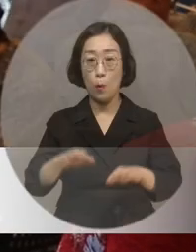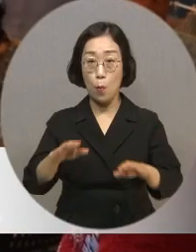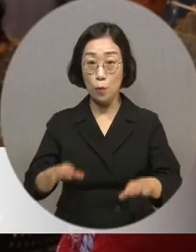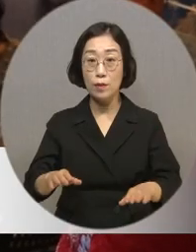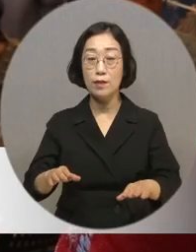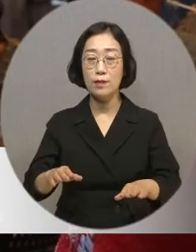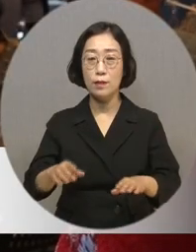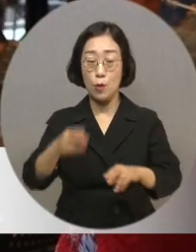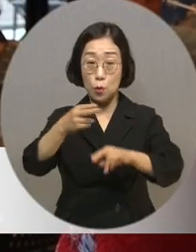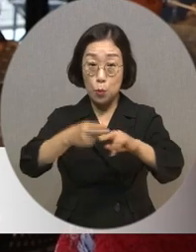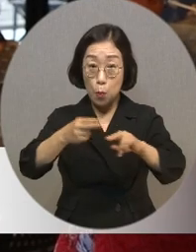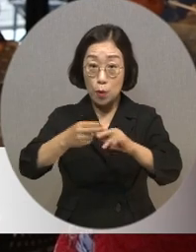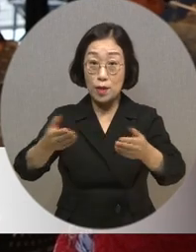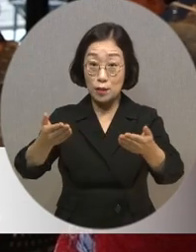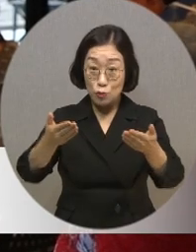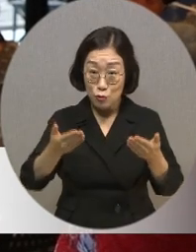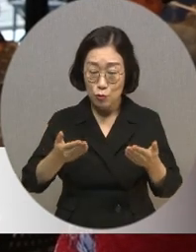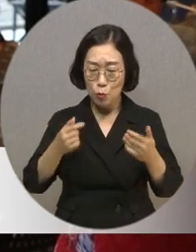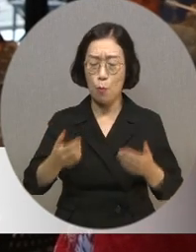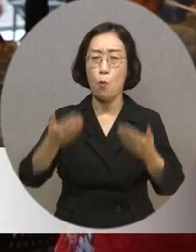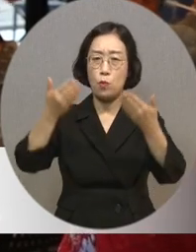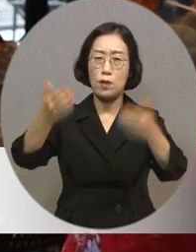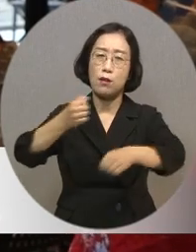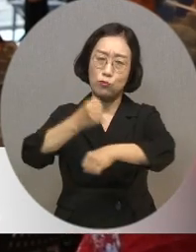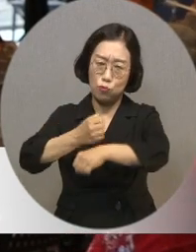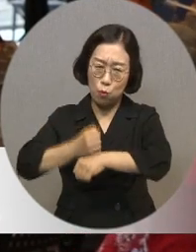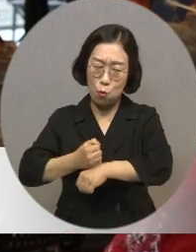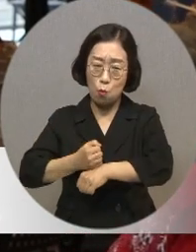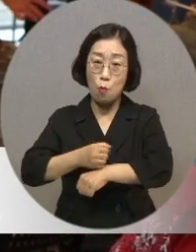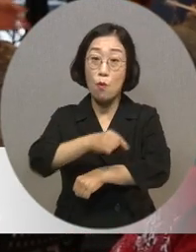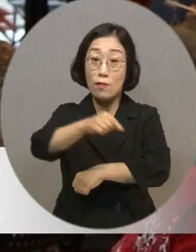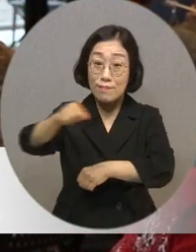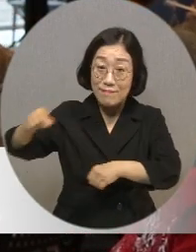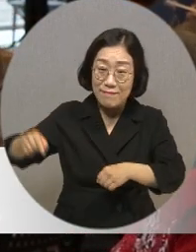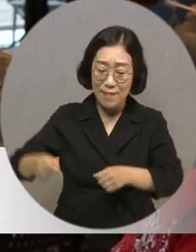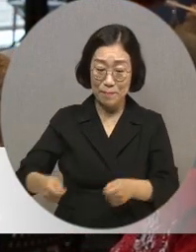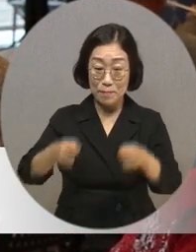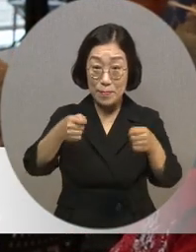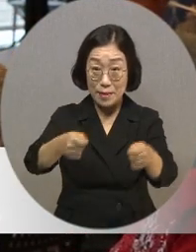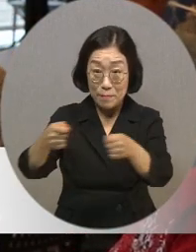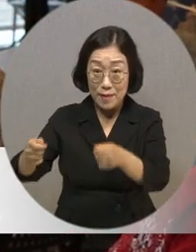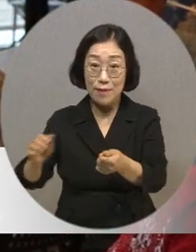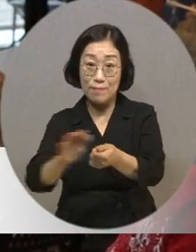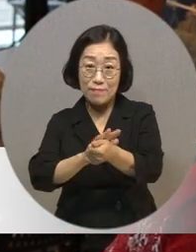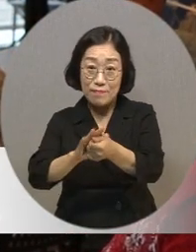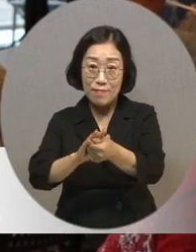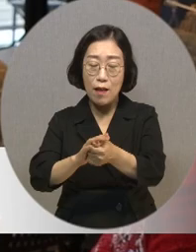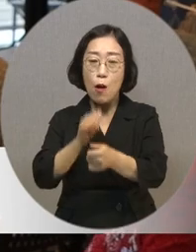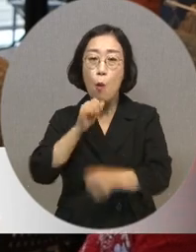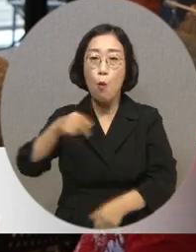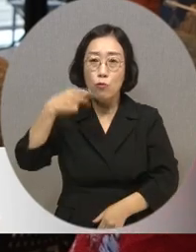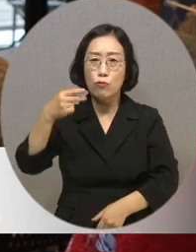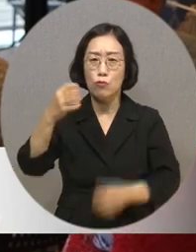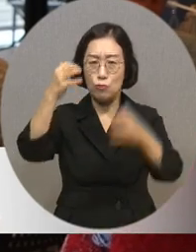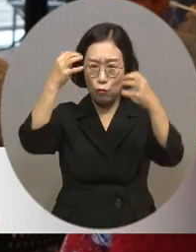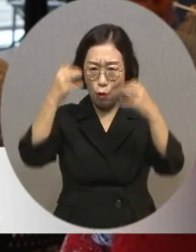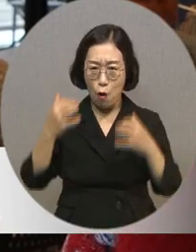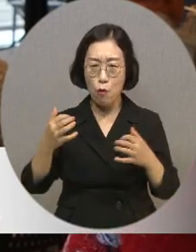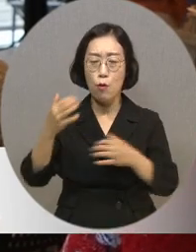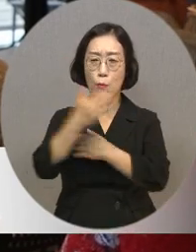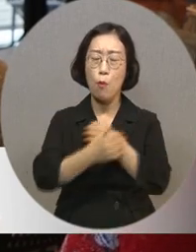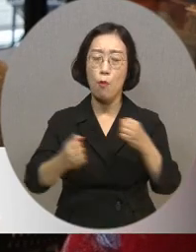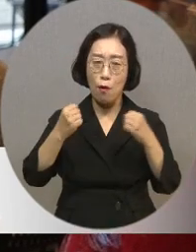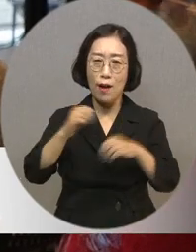오늘 제공해주신 그리고 봉사해주신 콩국수를 드시고 주민들께서 무더운 여름을 잘 나시고